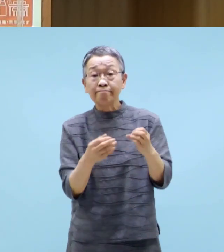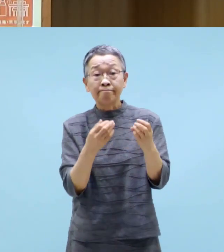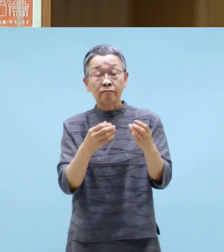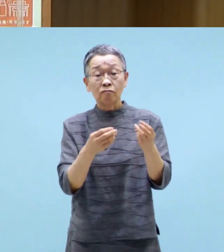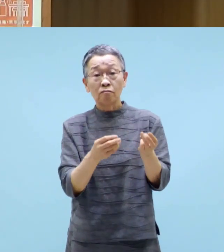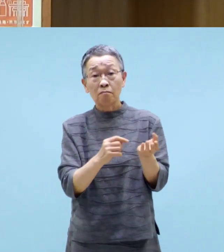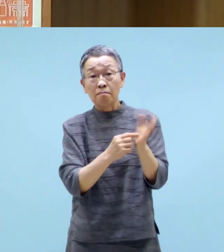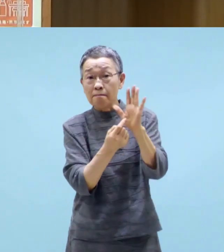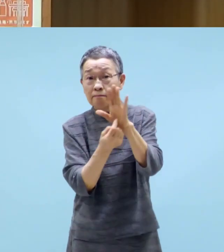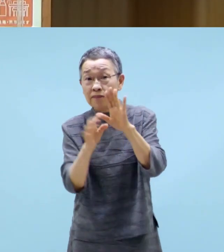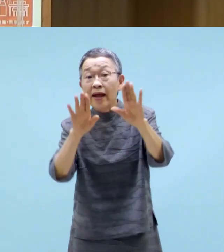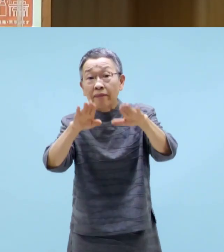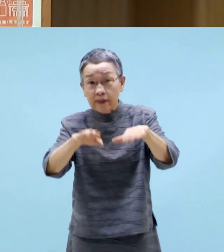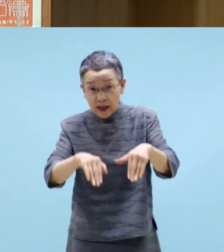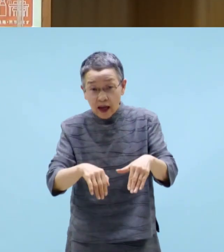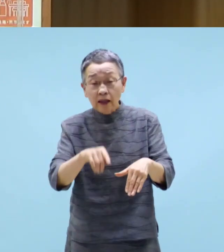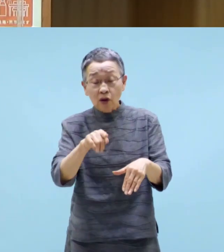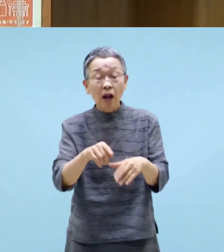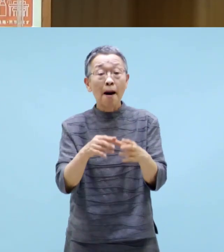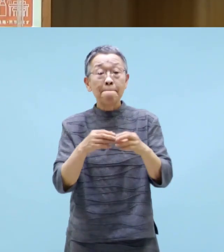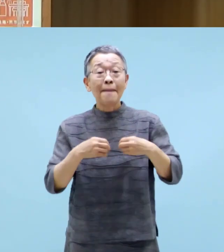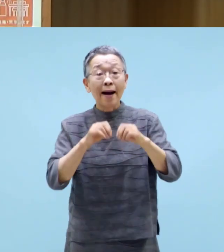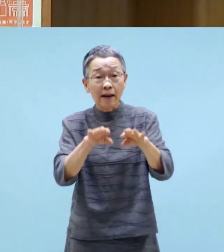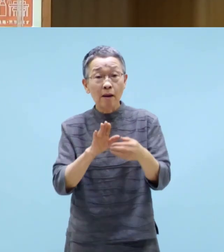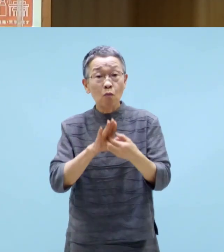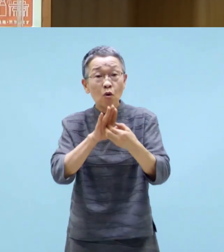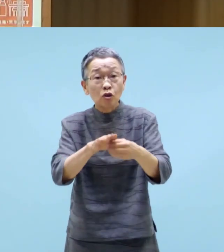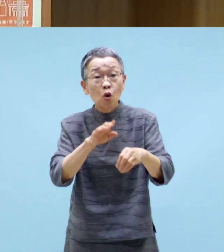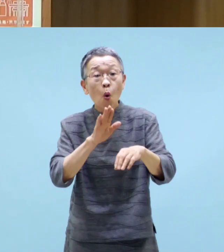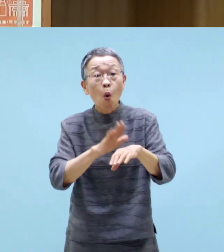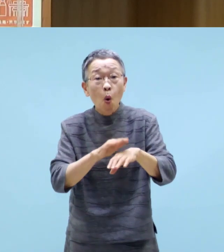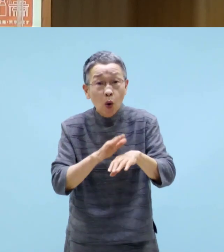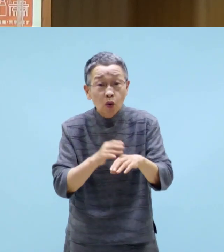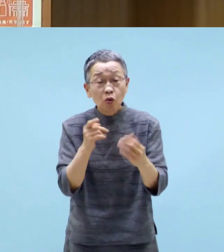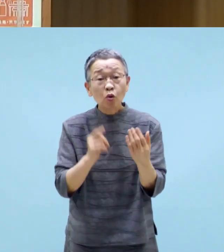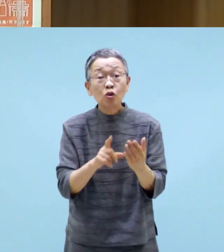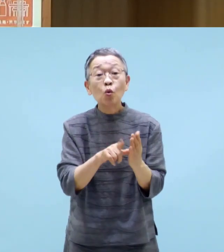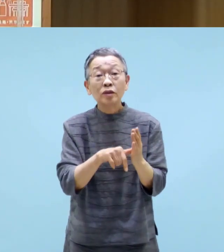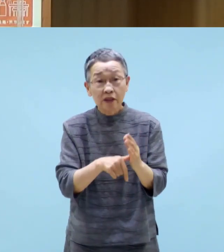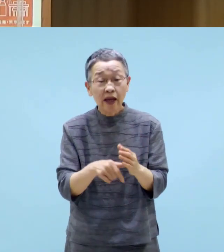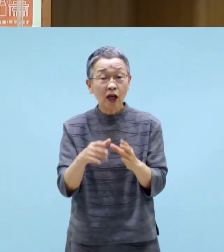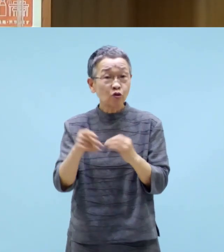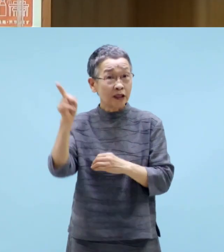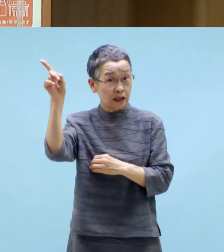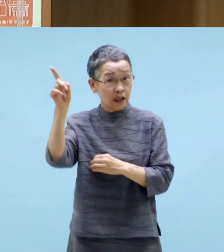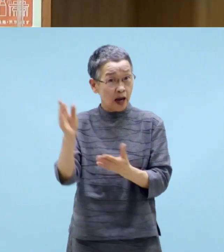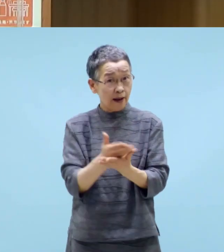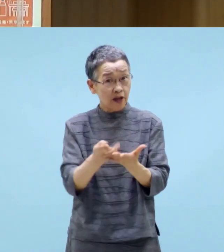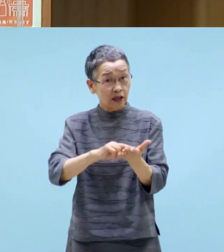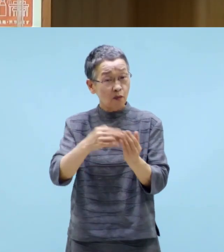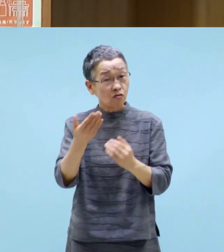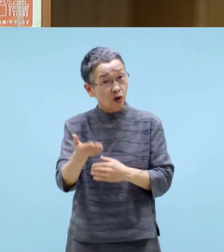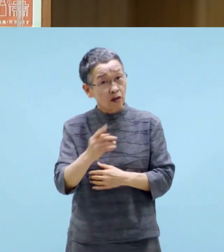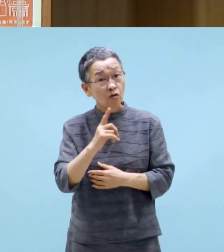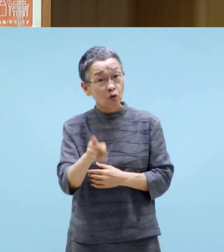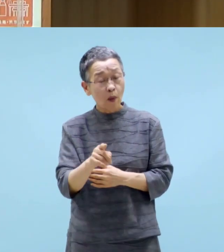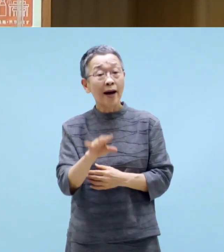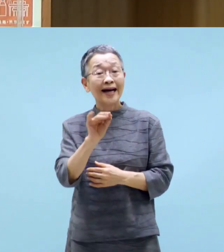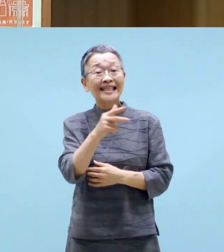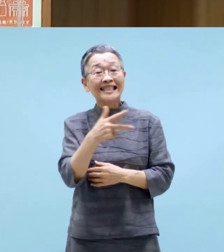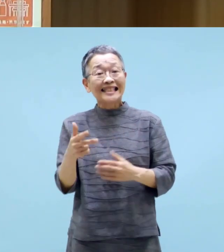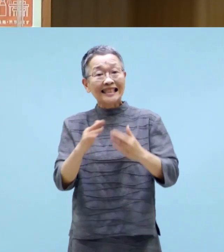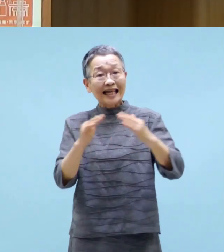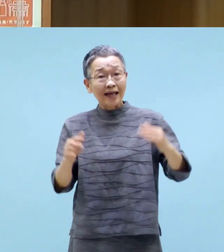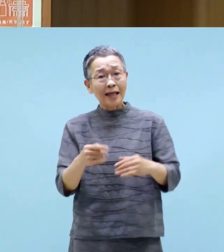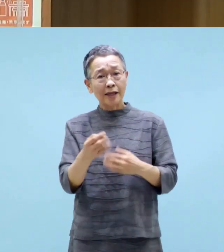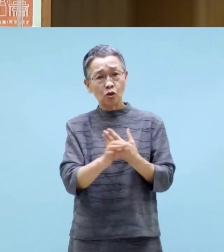止等重点措置を国として最終的に判断するんですかっていうことを、ちょっとこれ知事会として確認する必要があるんじゃないかなと思